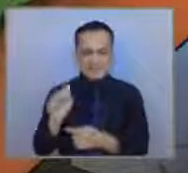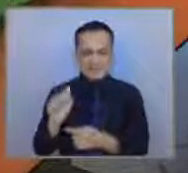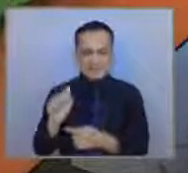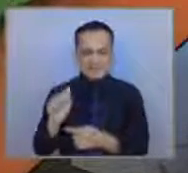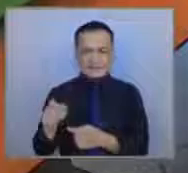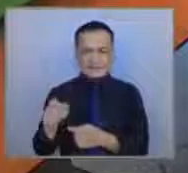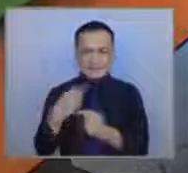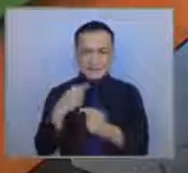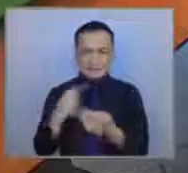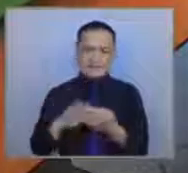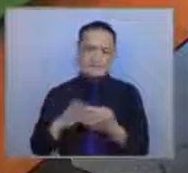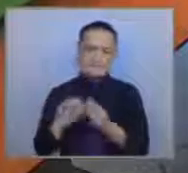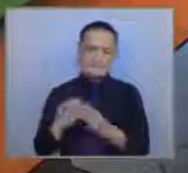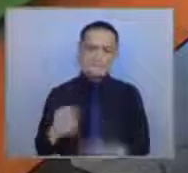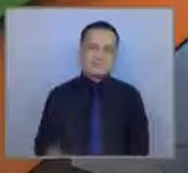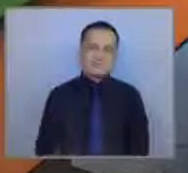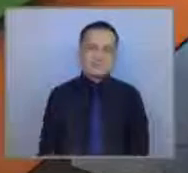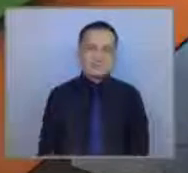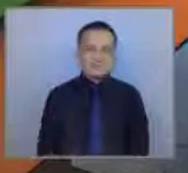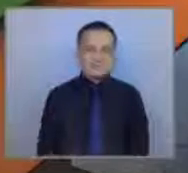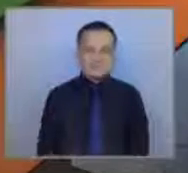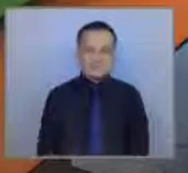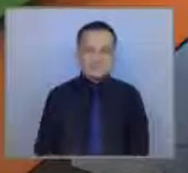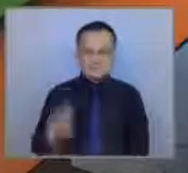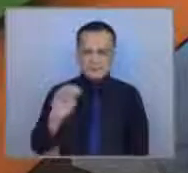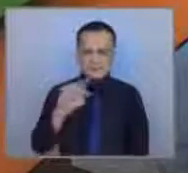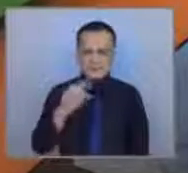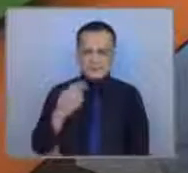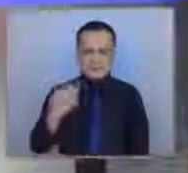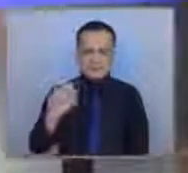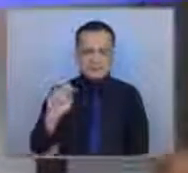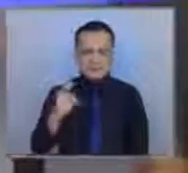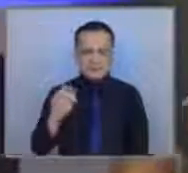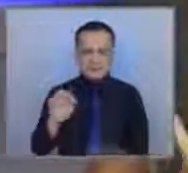Alright. Kay Magalong family, saka sa Dilia family. Salamat po.